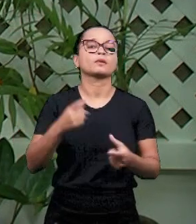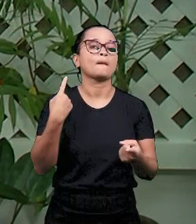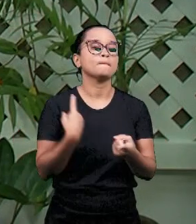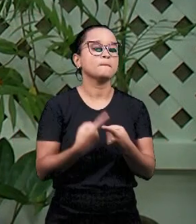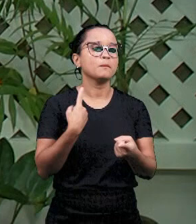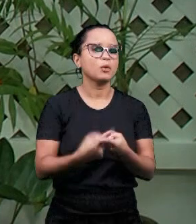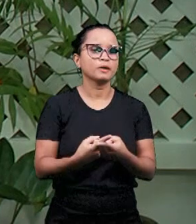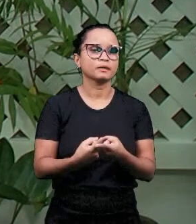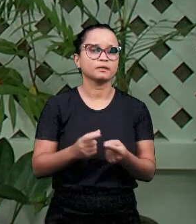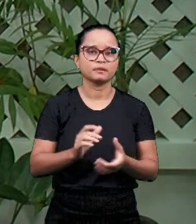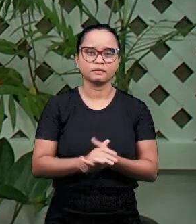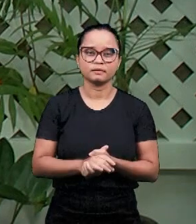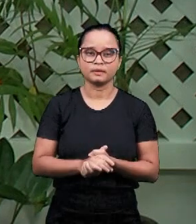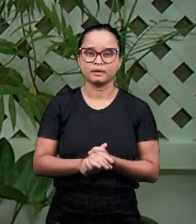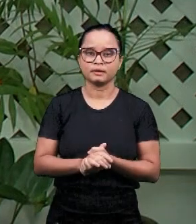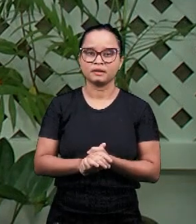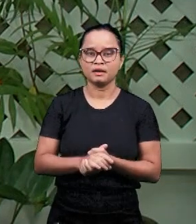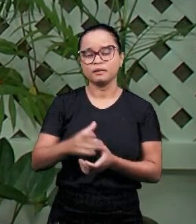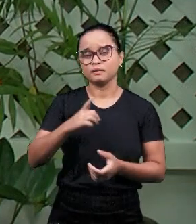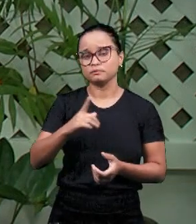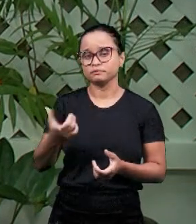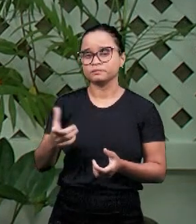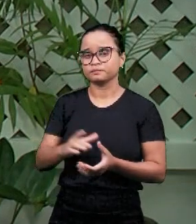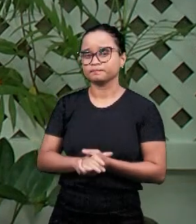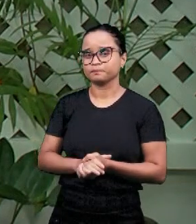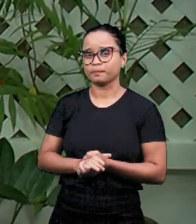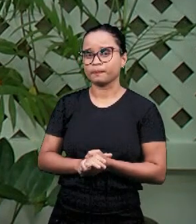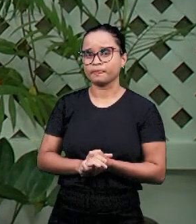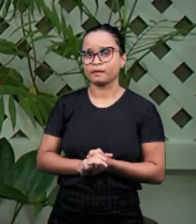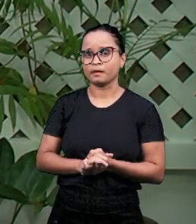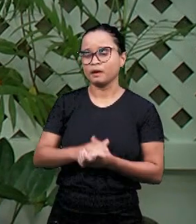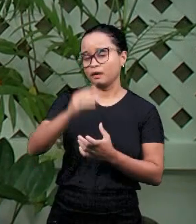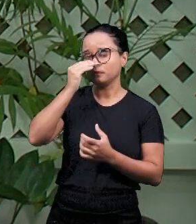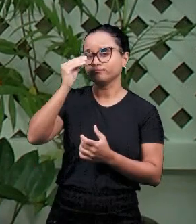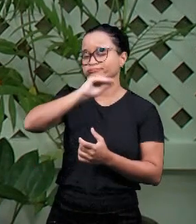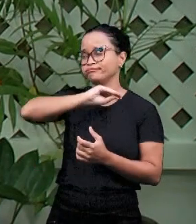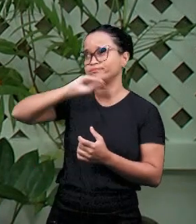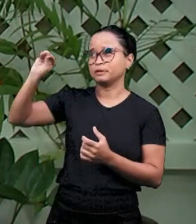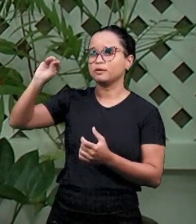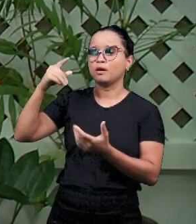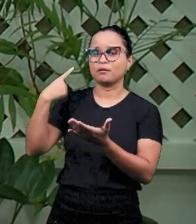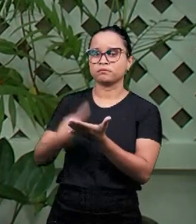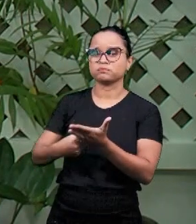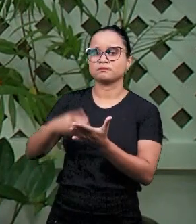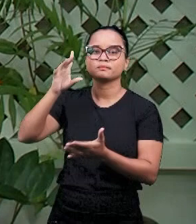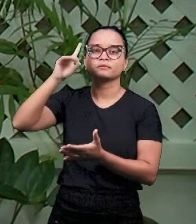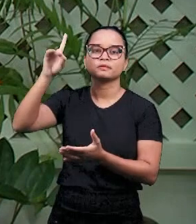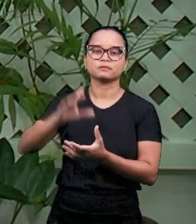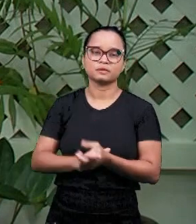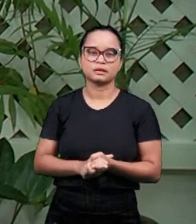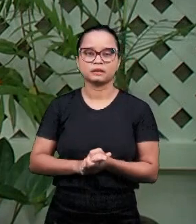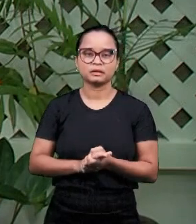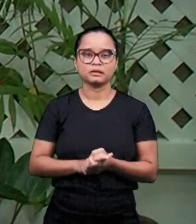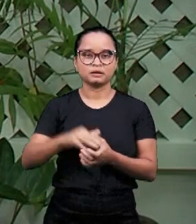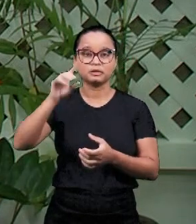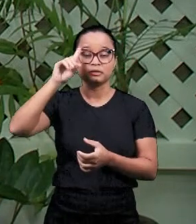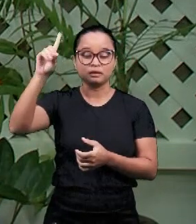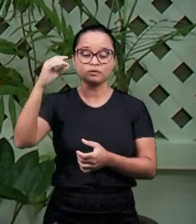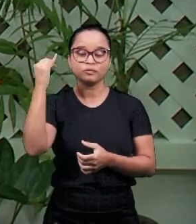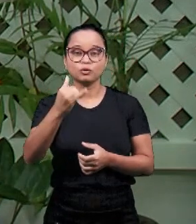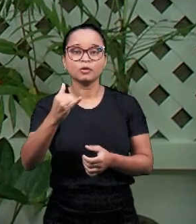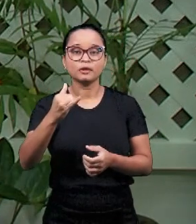mari. Pourquoi? Parce qu'elle a méprisé donc l'accord qu'elle a fait avec Dieu. Dieu s'est